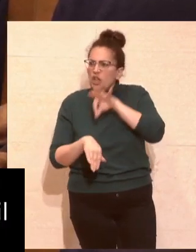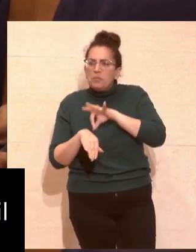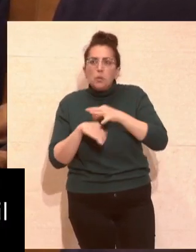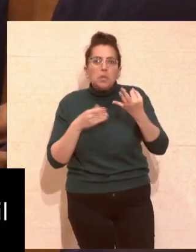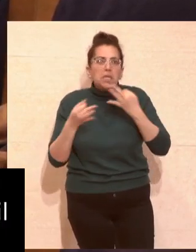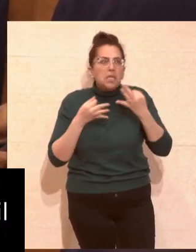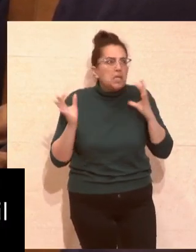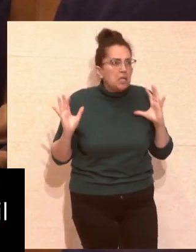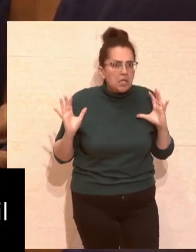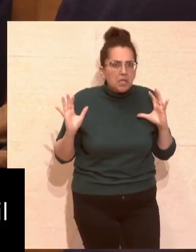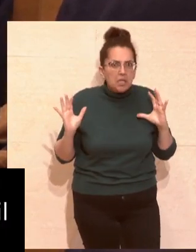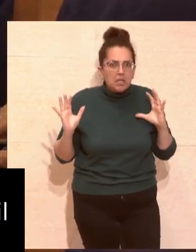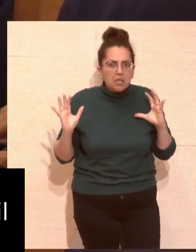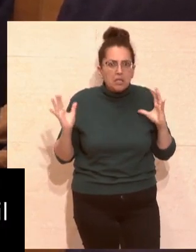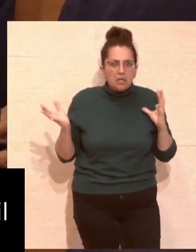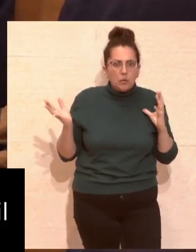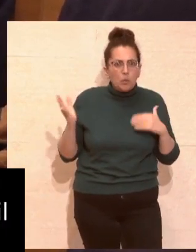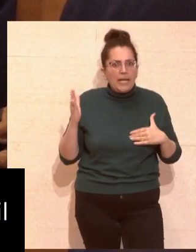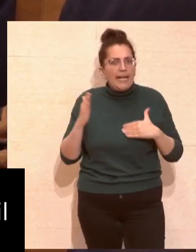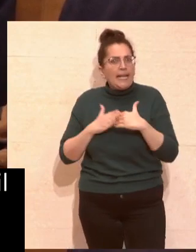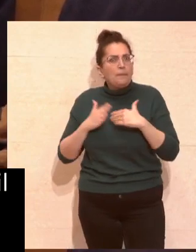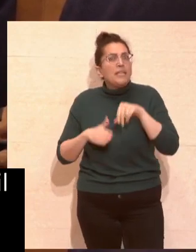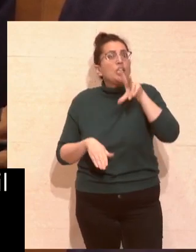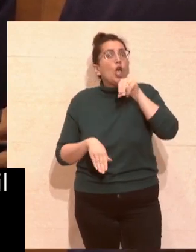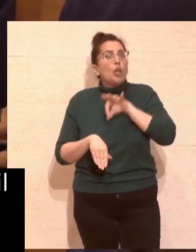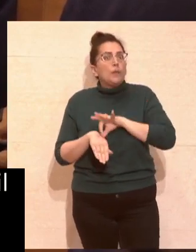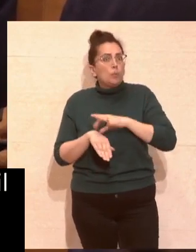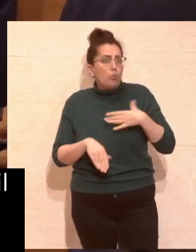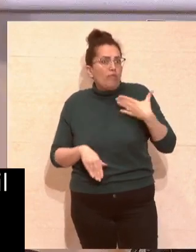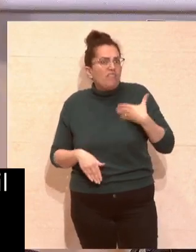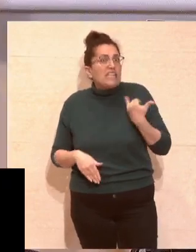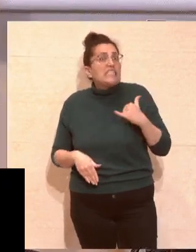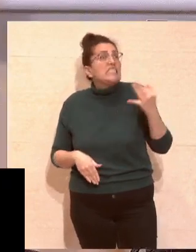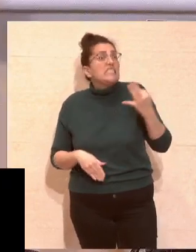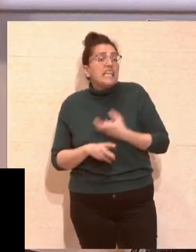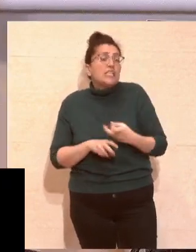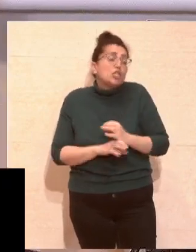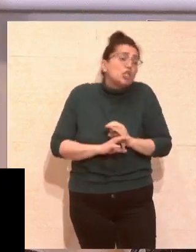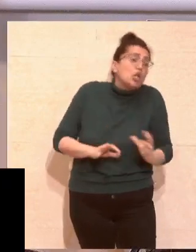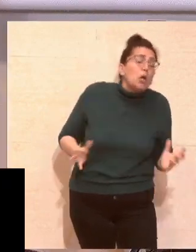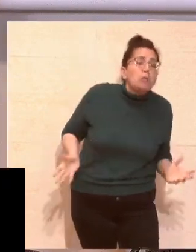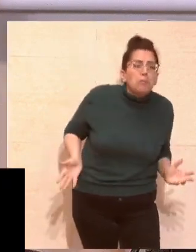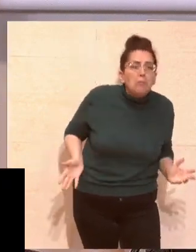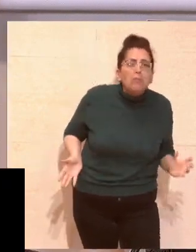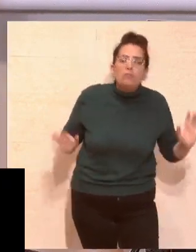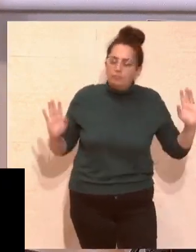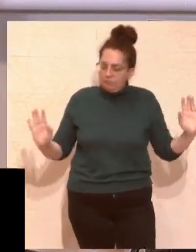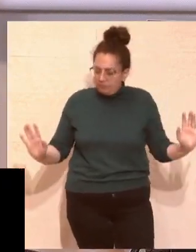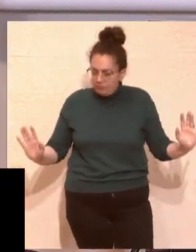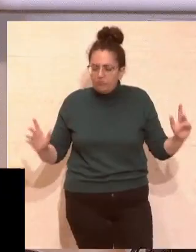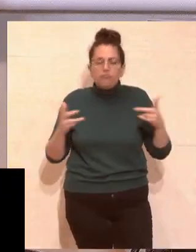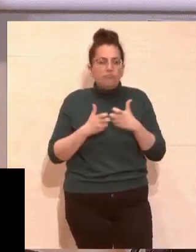Quelles sont les raisons de cette limitation? Alors, effectivement, quand on regarde objectivement, si on regarde le